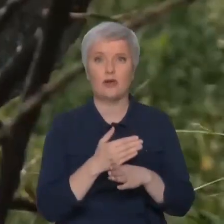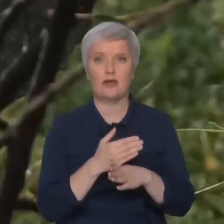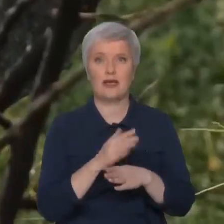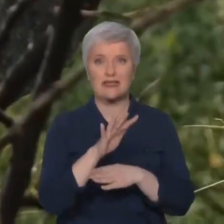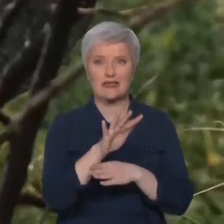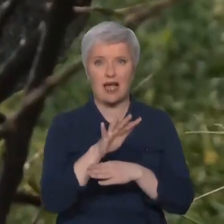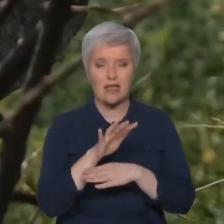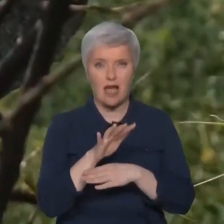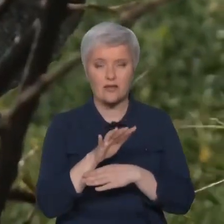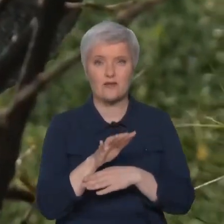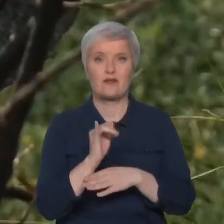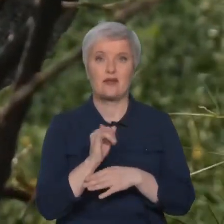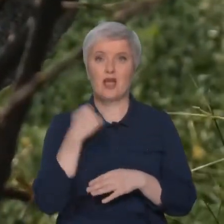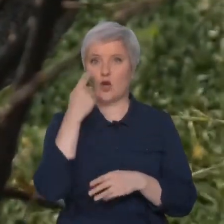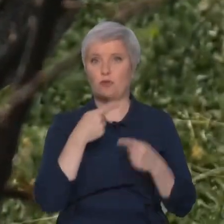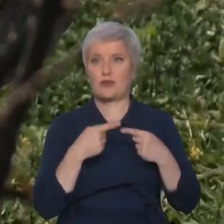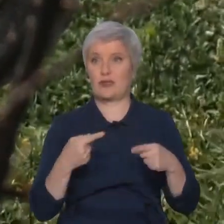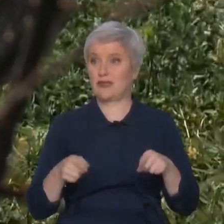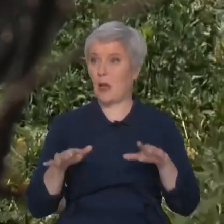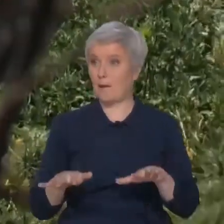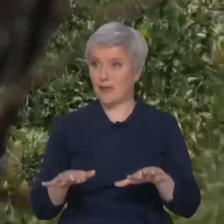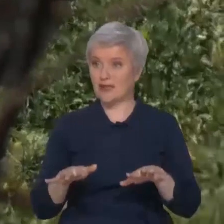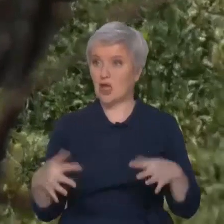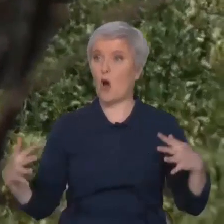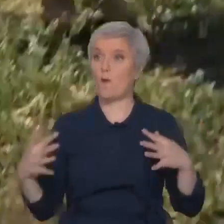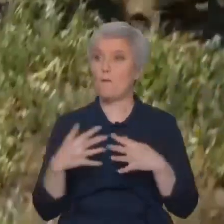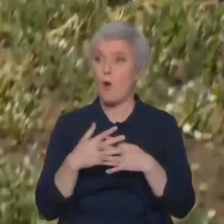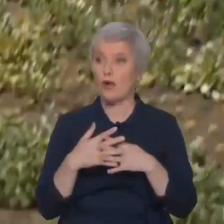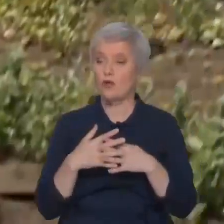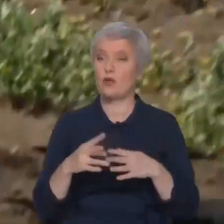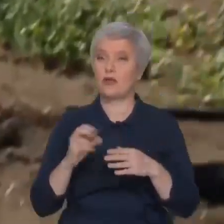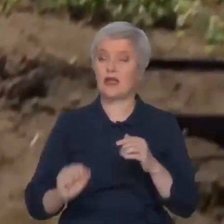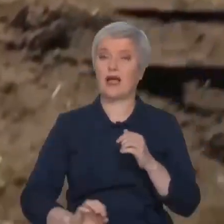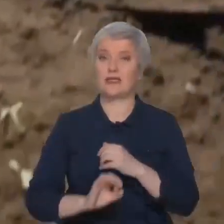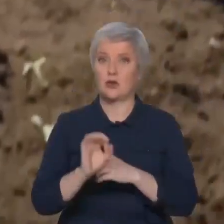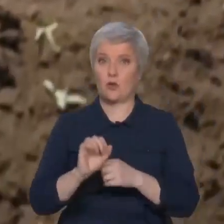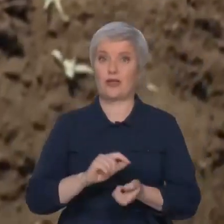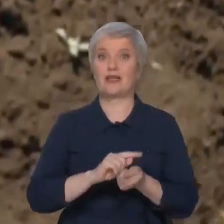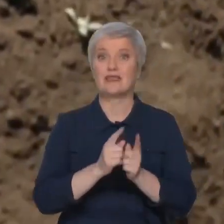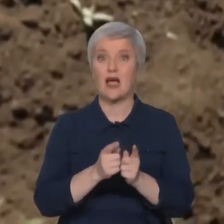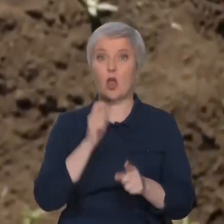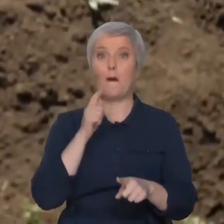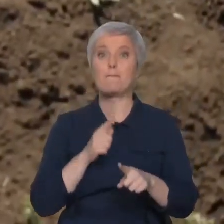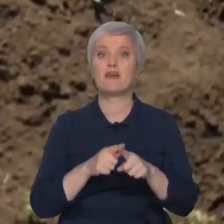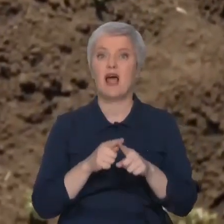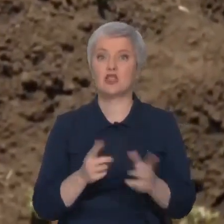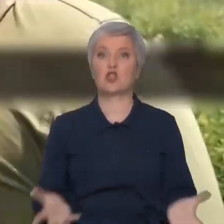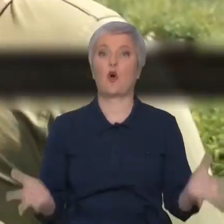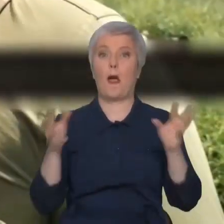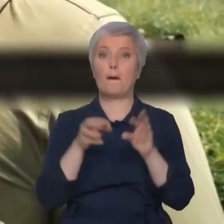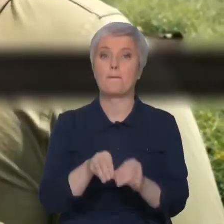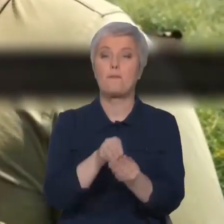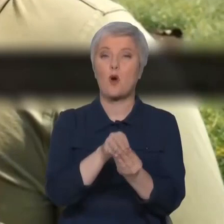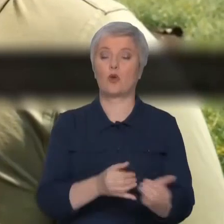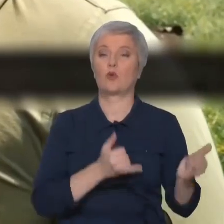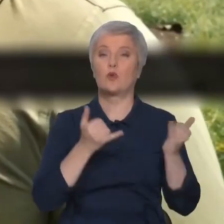речі. Такий вигляд зараз має місце одного із запеклих боїв на Сході, яке стало братською могилою для російських військових.